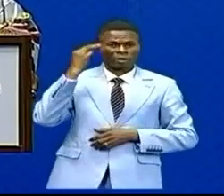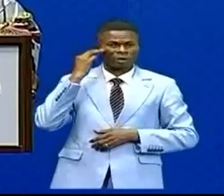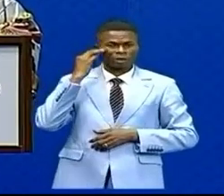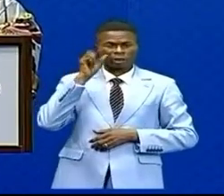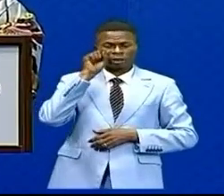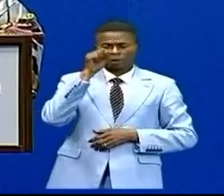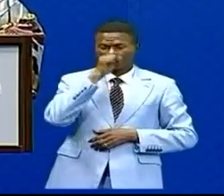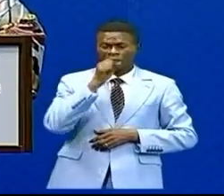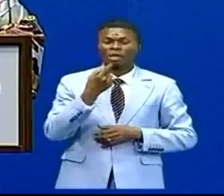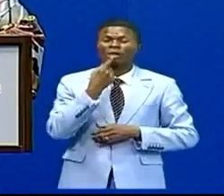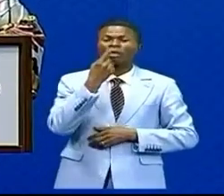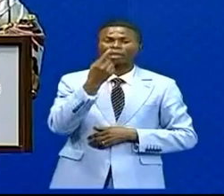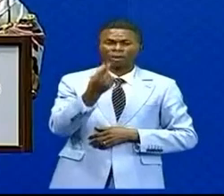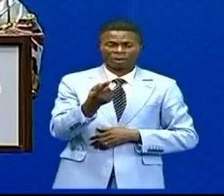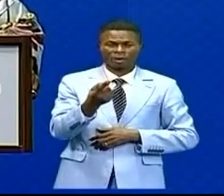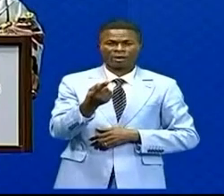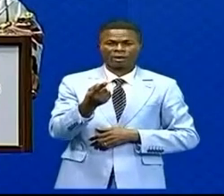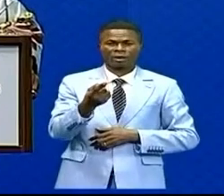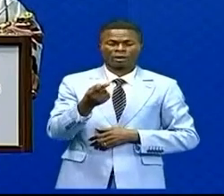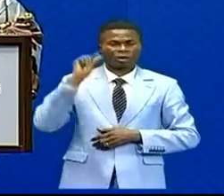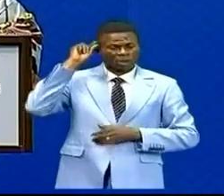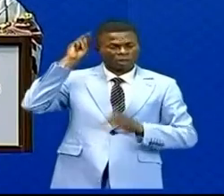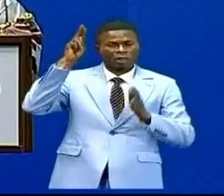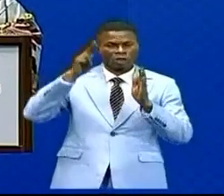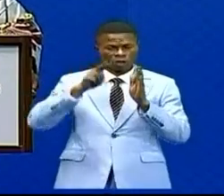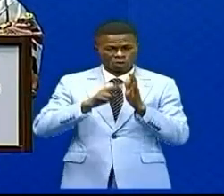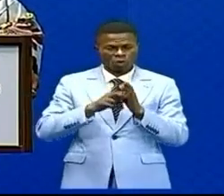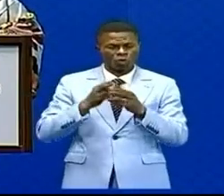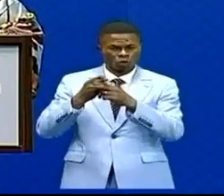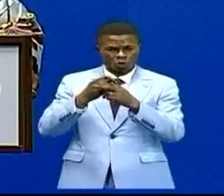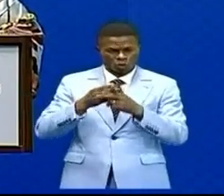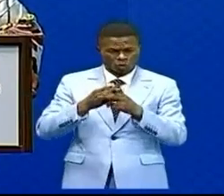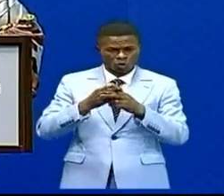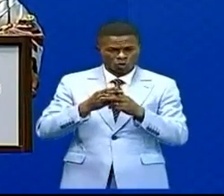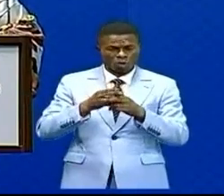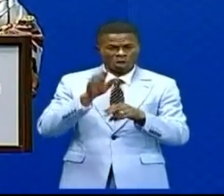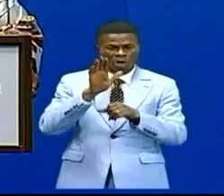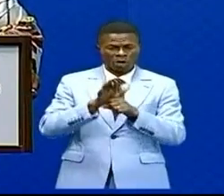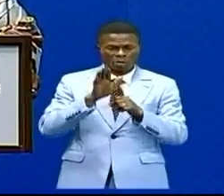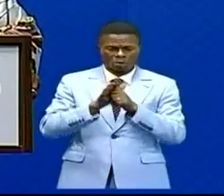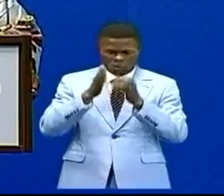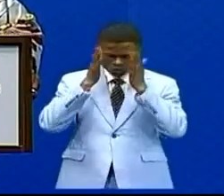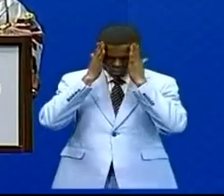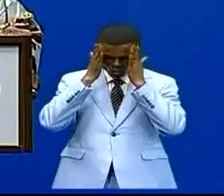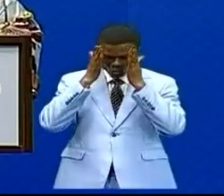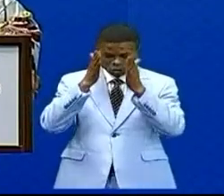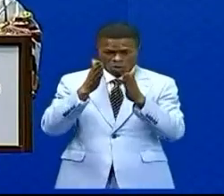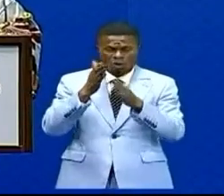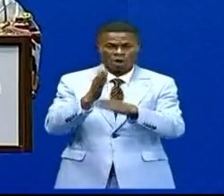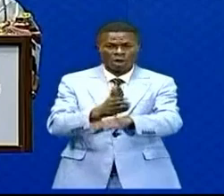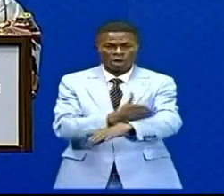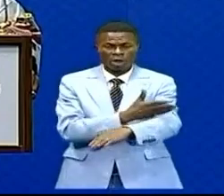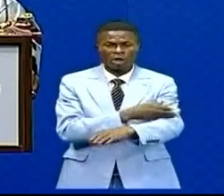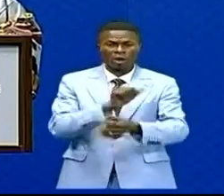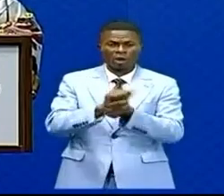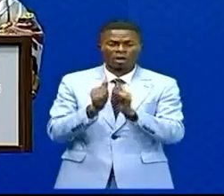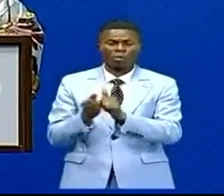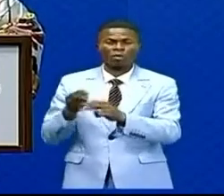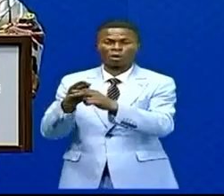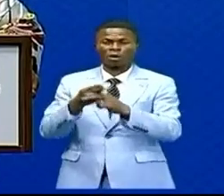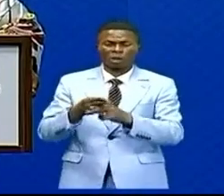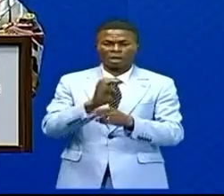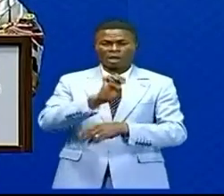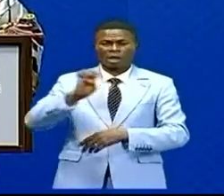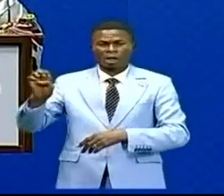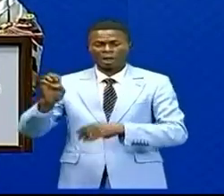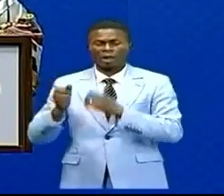a rappelé que le gouvernement suit avec la plus grande attention l'évolution de la situation sécuritaire à l'est